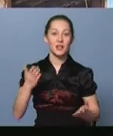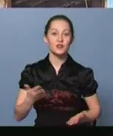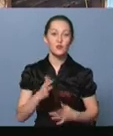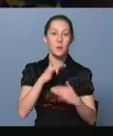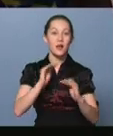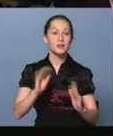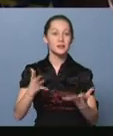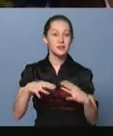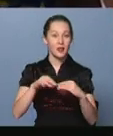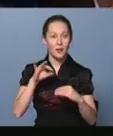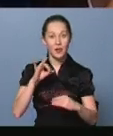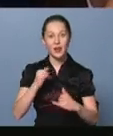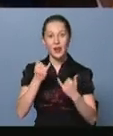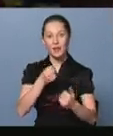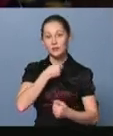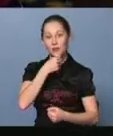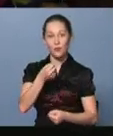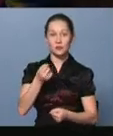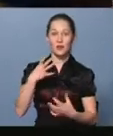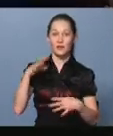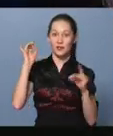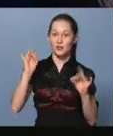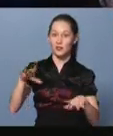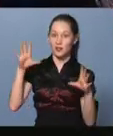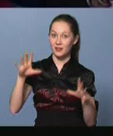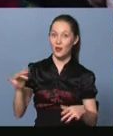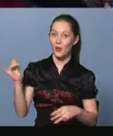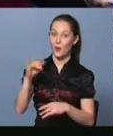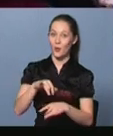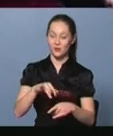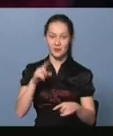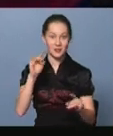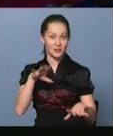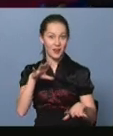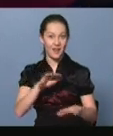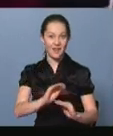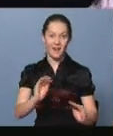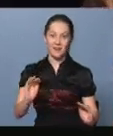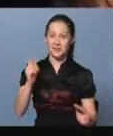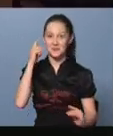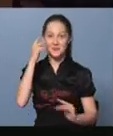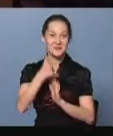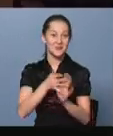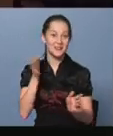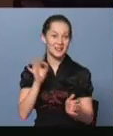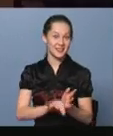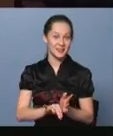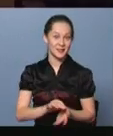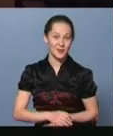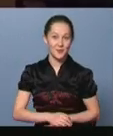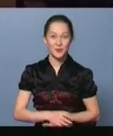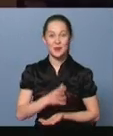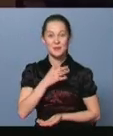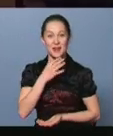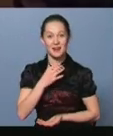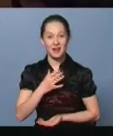многодетные семьи. Для взрослых появление нежданного гостя – большая неожиданность, зато дети сориентировались быстро. Борода